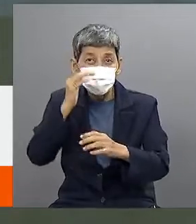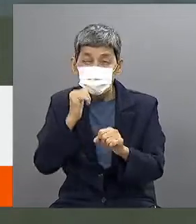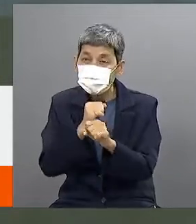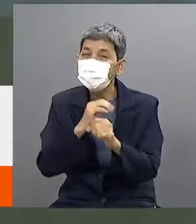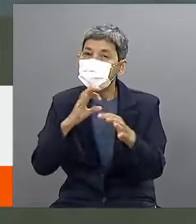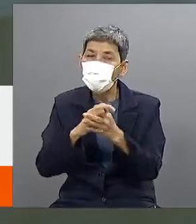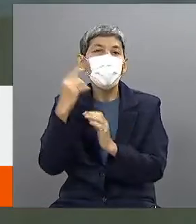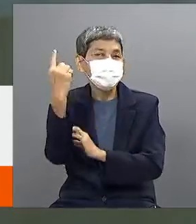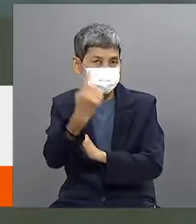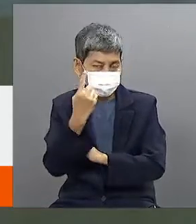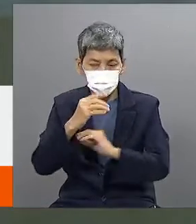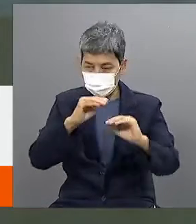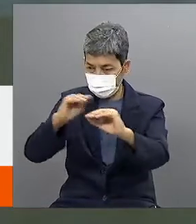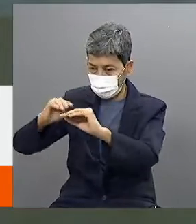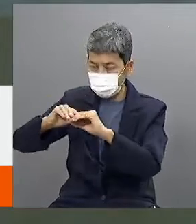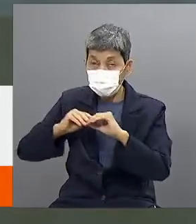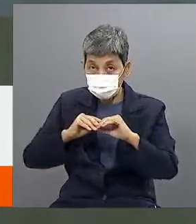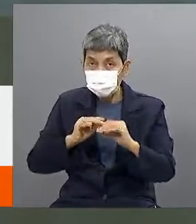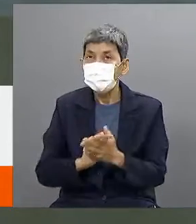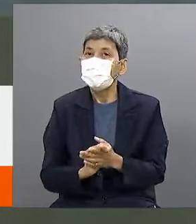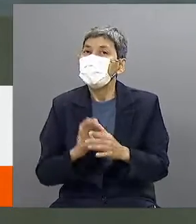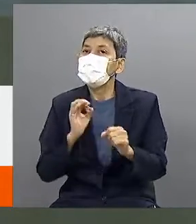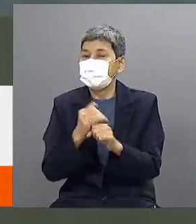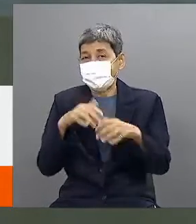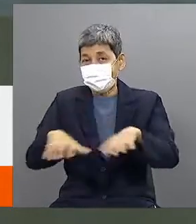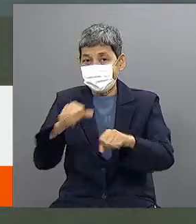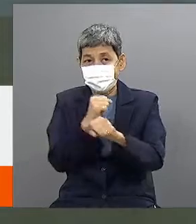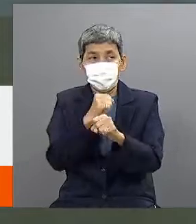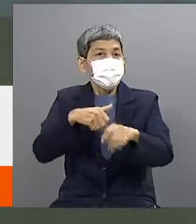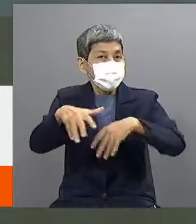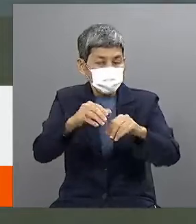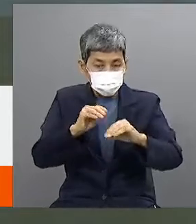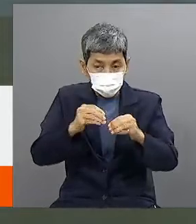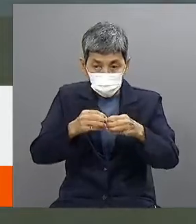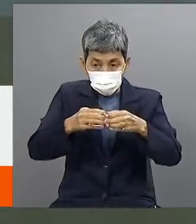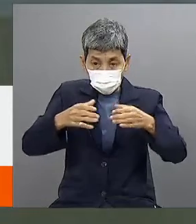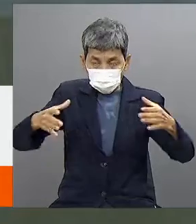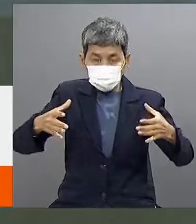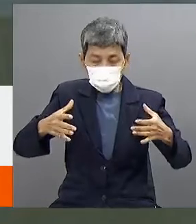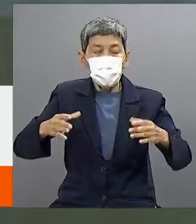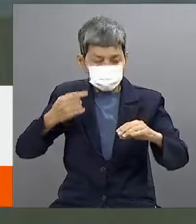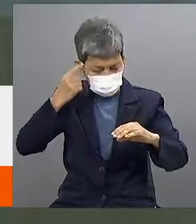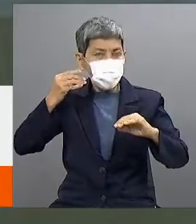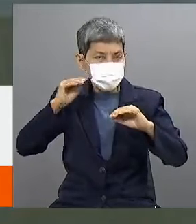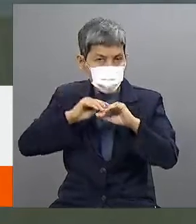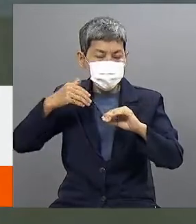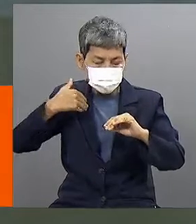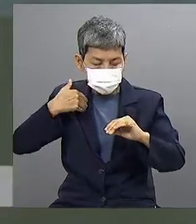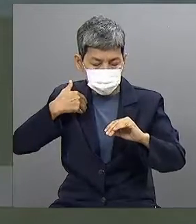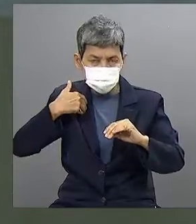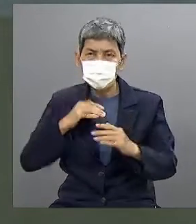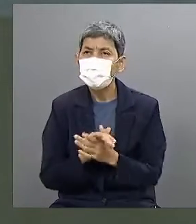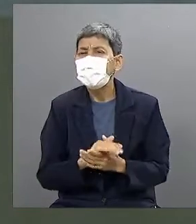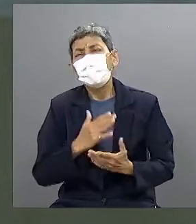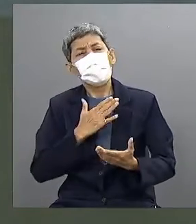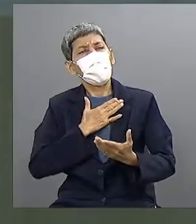กิดขึ้นเนี่ยอัตราการเร่งของจำนวนประชากรเนี่ยผมเชื่อว่ามันจะเพิ่มขึ้นมากกว่านี้ครับตอนนั้นทาง